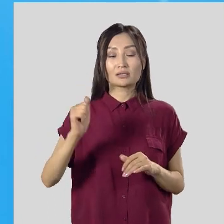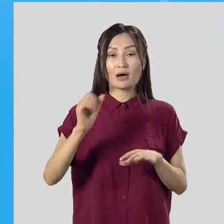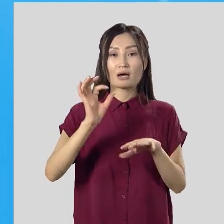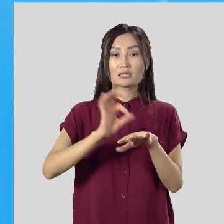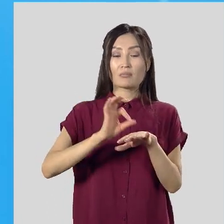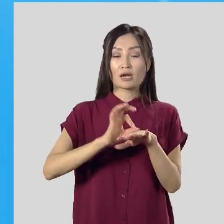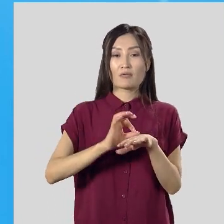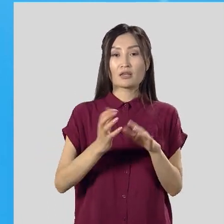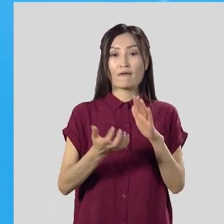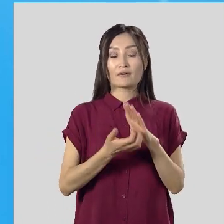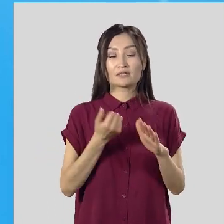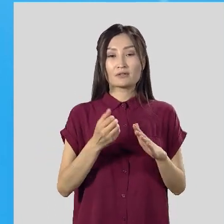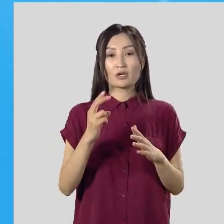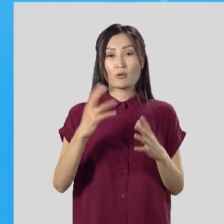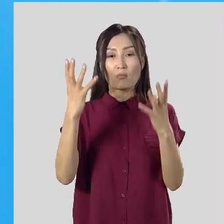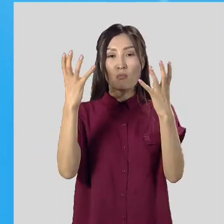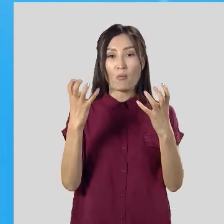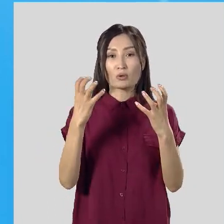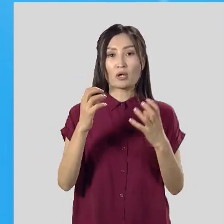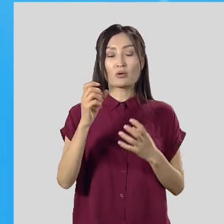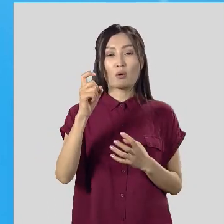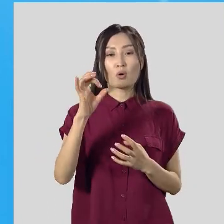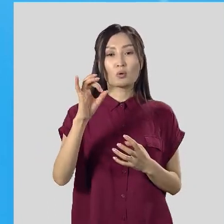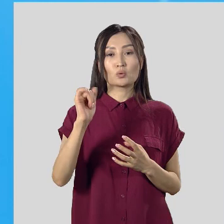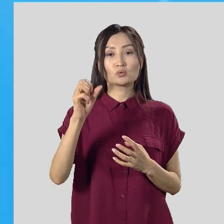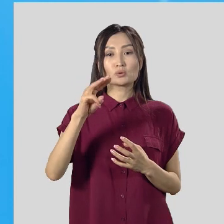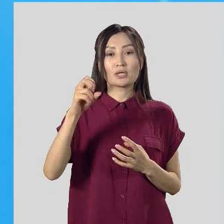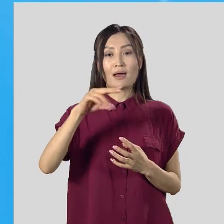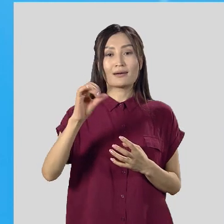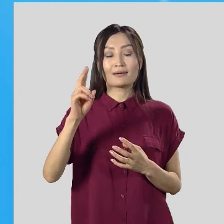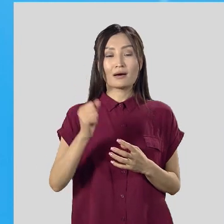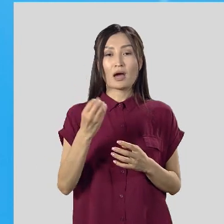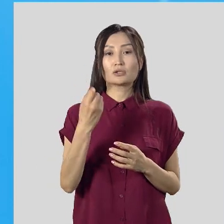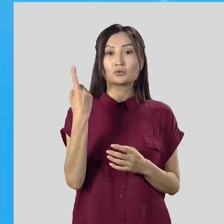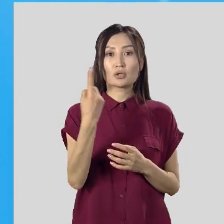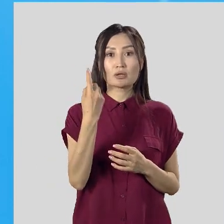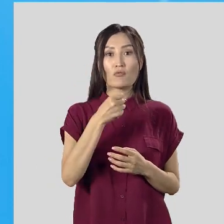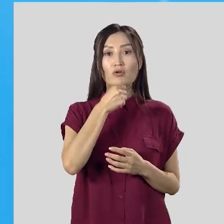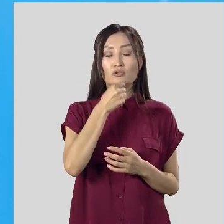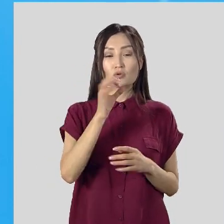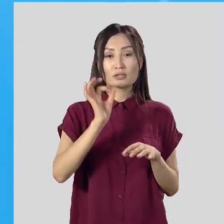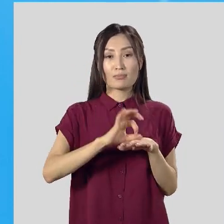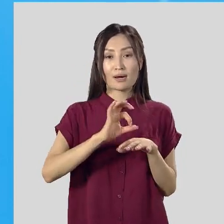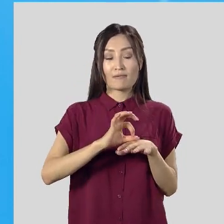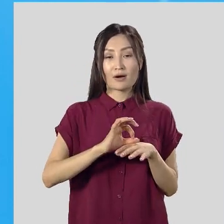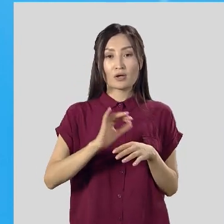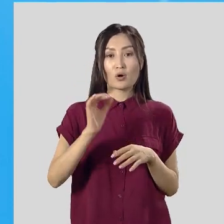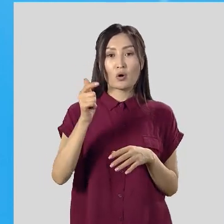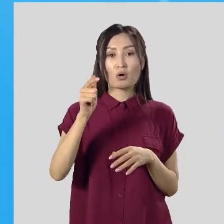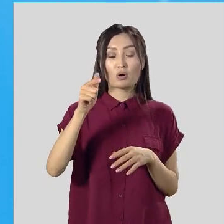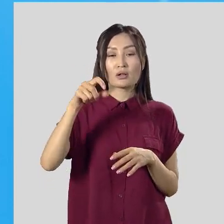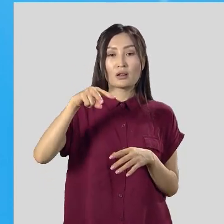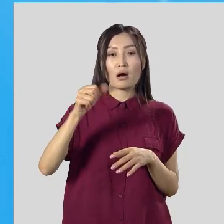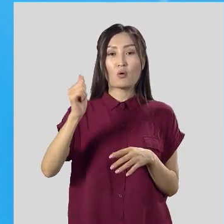заболевание, вызванное помутнением хрусталика. Еще одно возрастное заболевание –